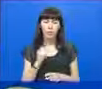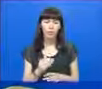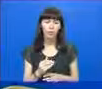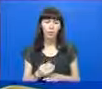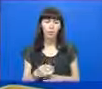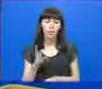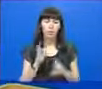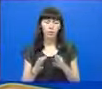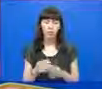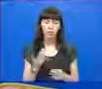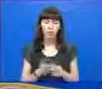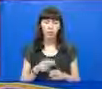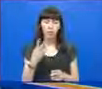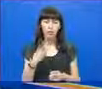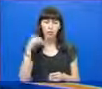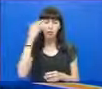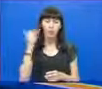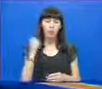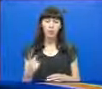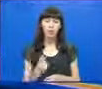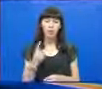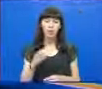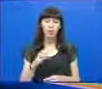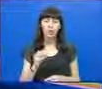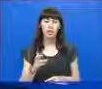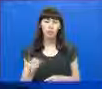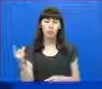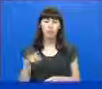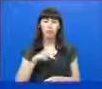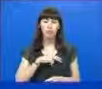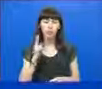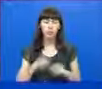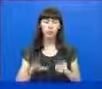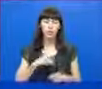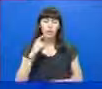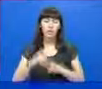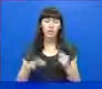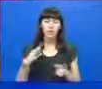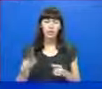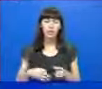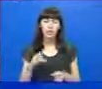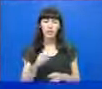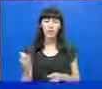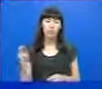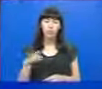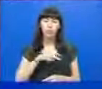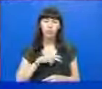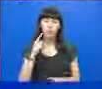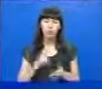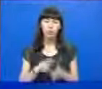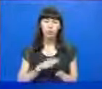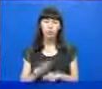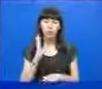де жөні бар, себебі осыдан 4 жыл бұрын тұңғыш ұлы Есберген алтын белгімен бітірген болса, кейінгі ұлы Тимурда алтын белгіні ақтаймын деп отыр.